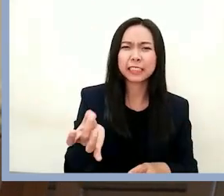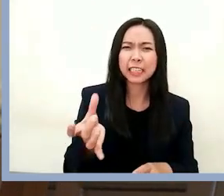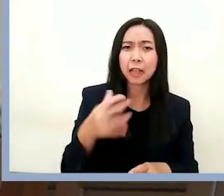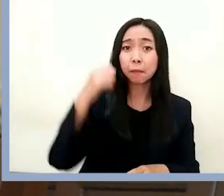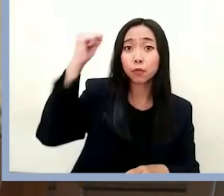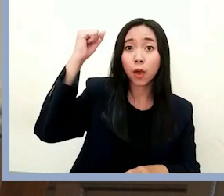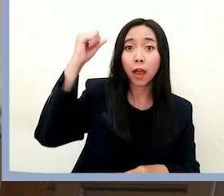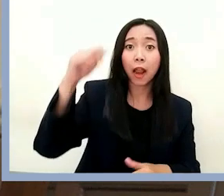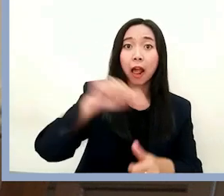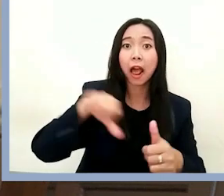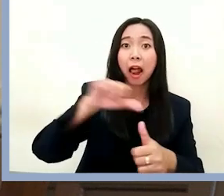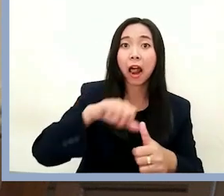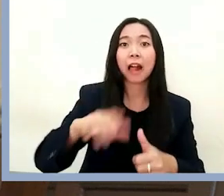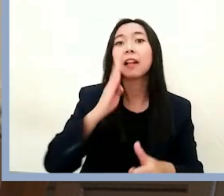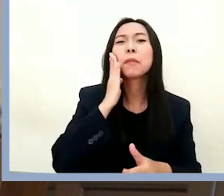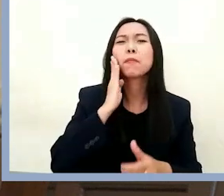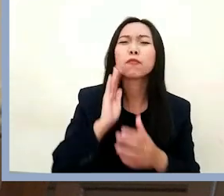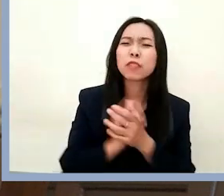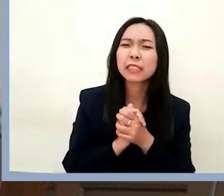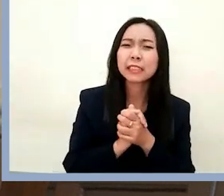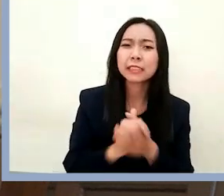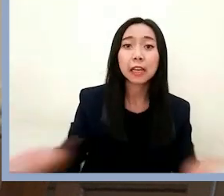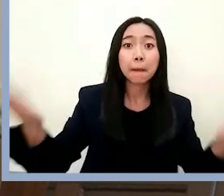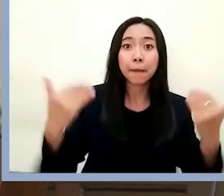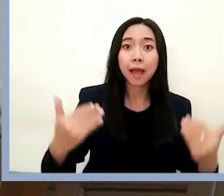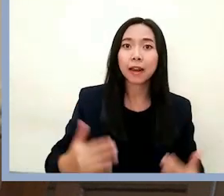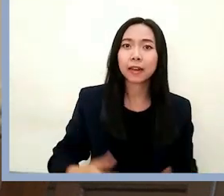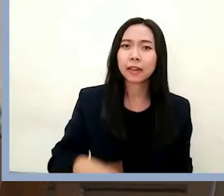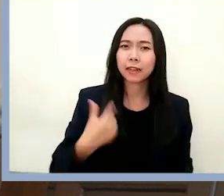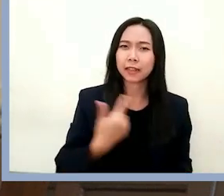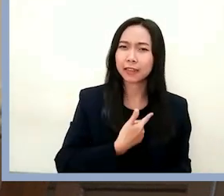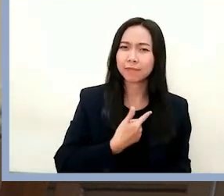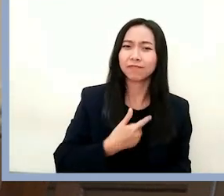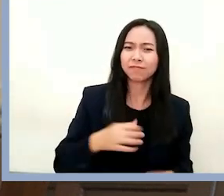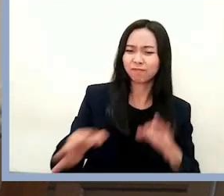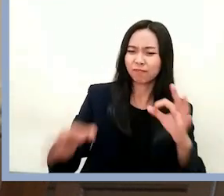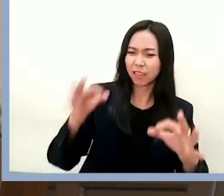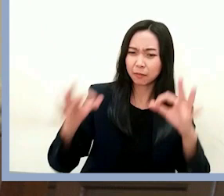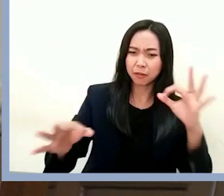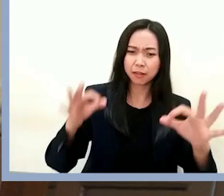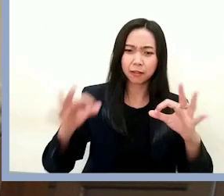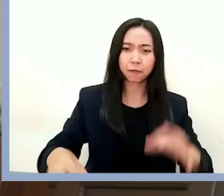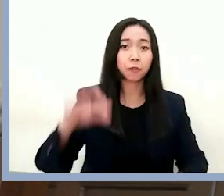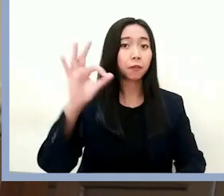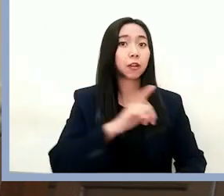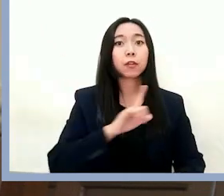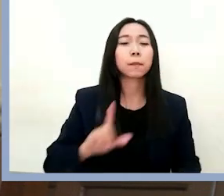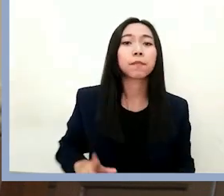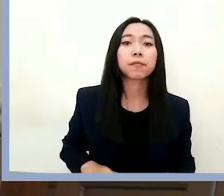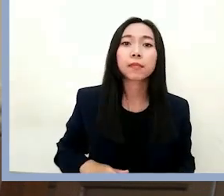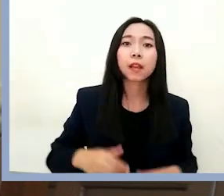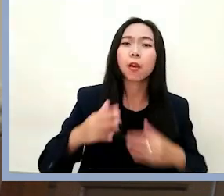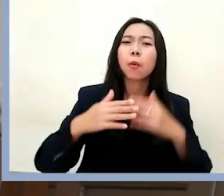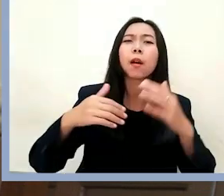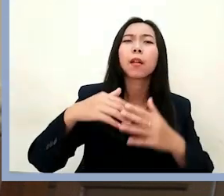perkara-perkara janda Marilah Baiklah kita berperkara firman Tuhan sekalipun dosamu